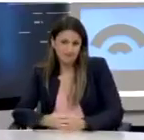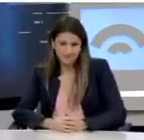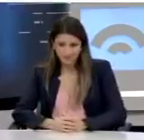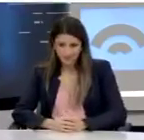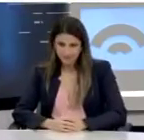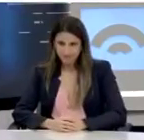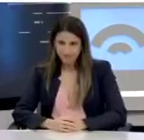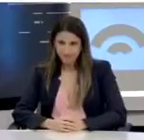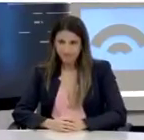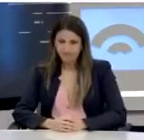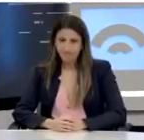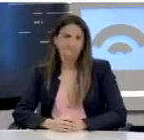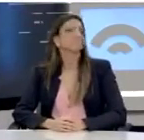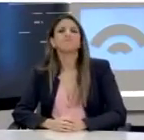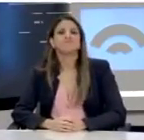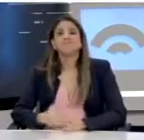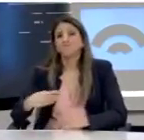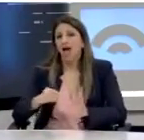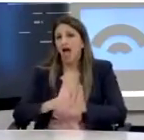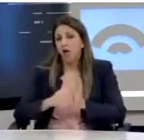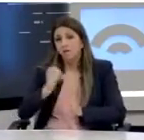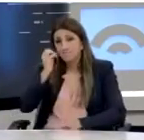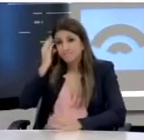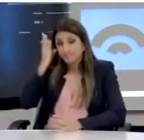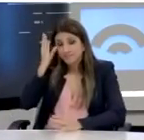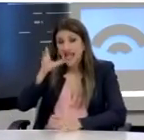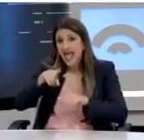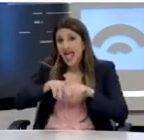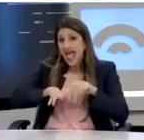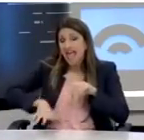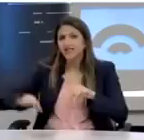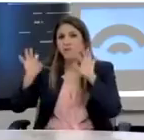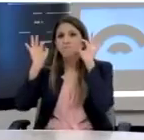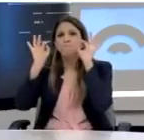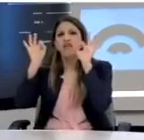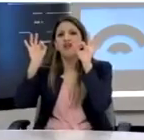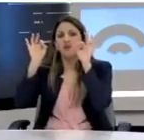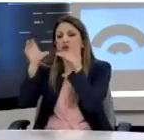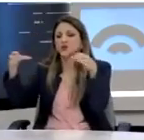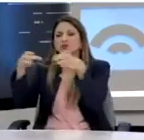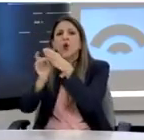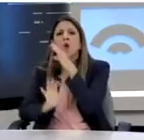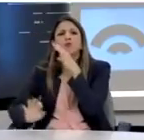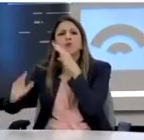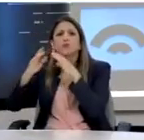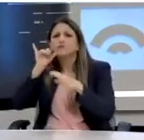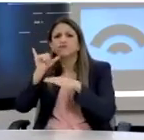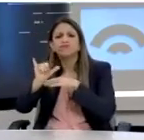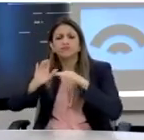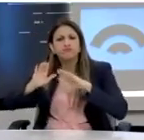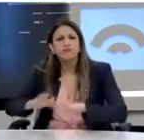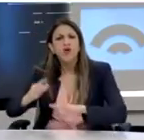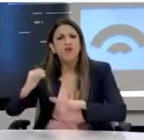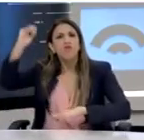Και για τον απλούστατο λόγο ότι οι Μακεδόνες Έλληνες που κατοικούν στη Βόρεια Ελλάδα έχουν εθνότητα ελληνική.